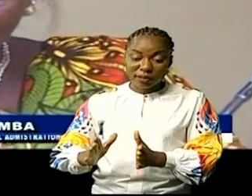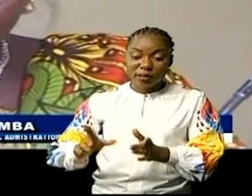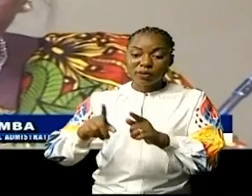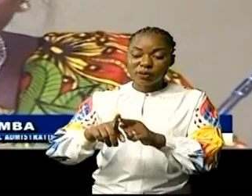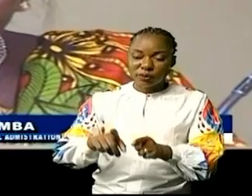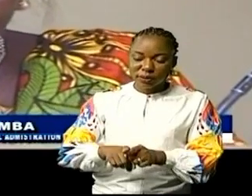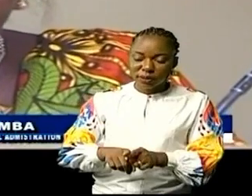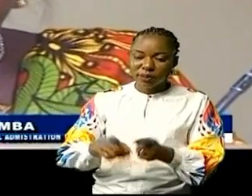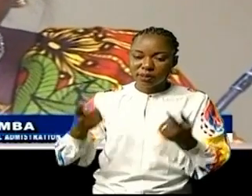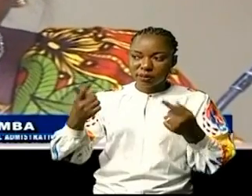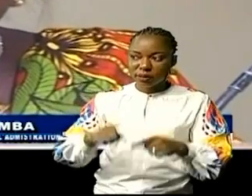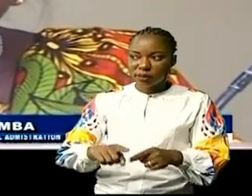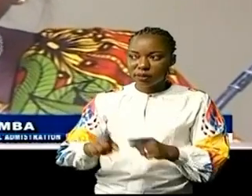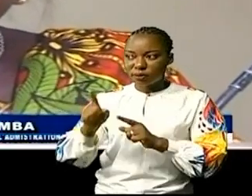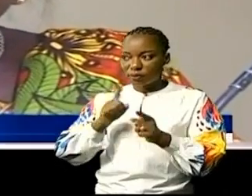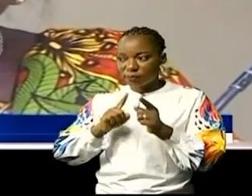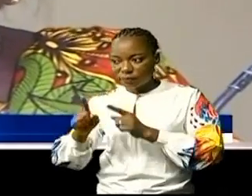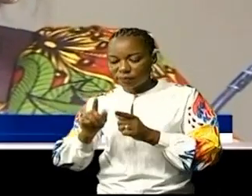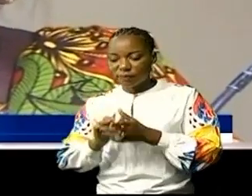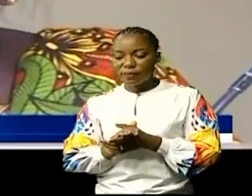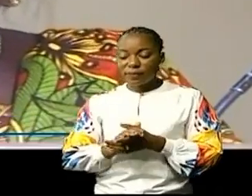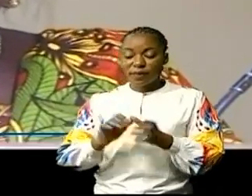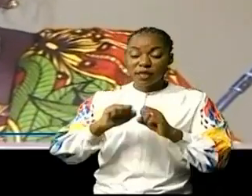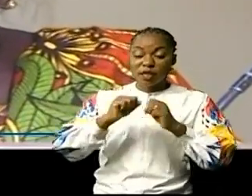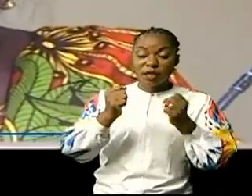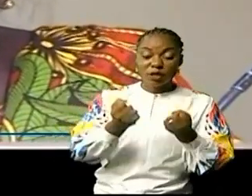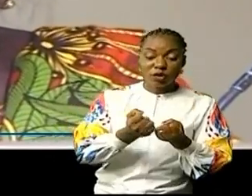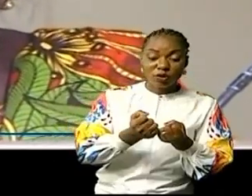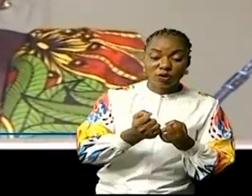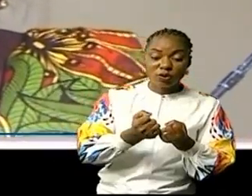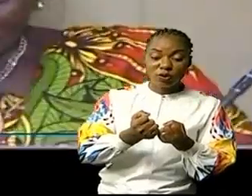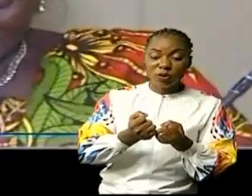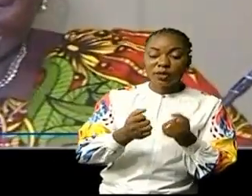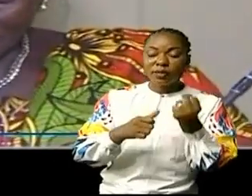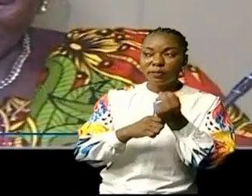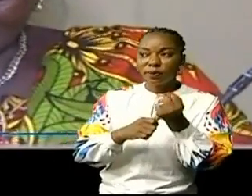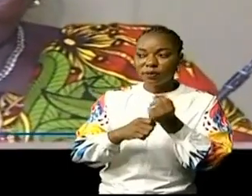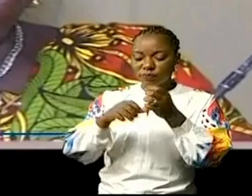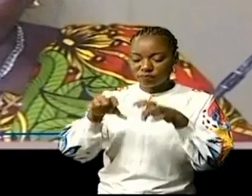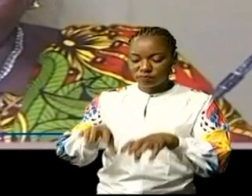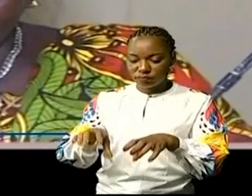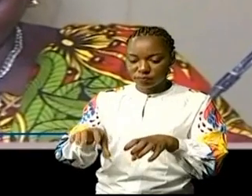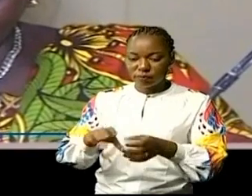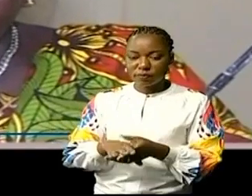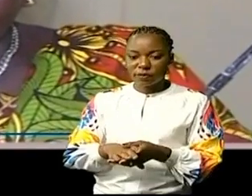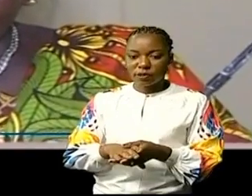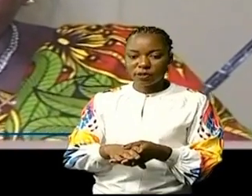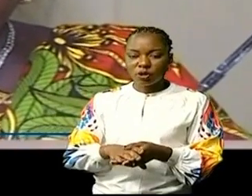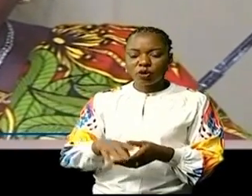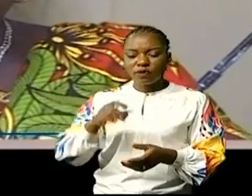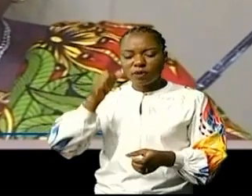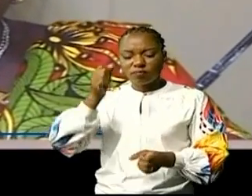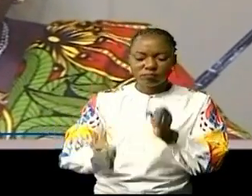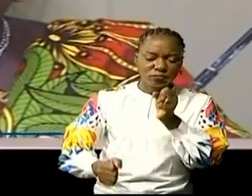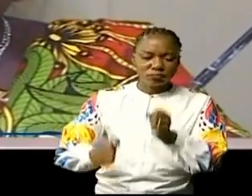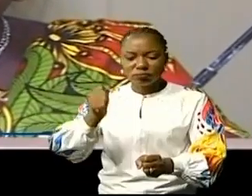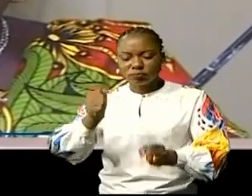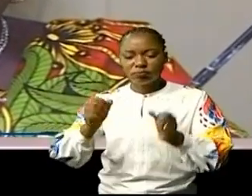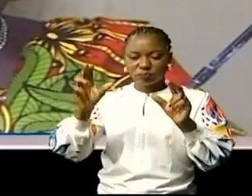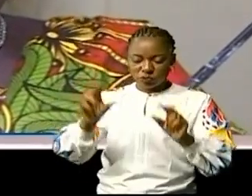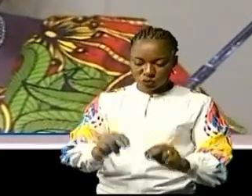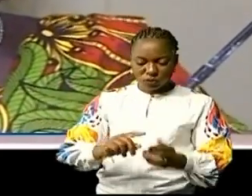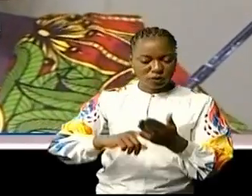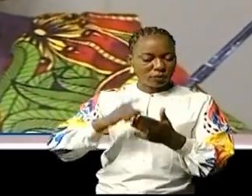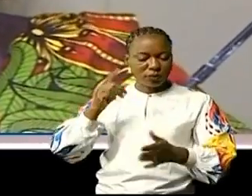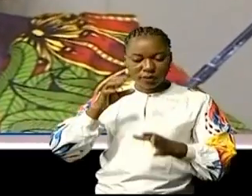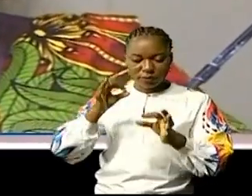affiliés à la plateforme syndicale Union des syndicats du Congo. Pas seulement les revendications, c'est-à-dire pour évaluer vos